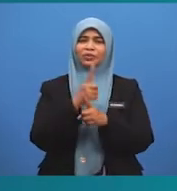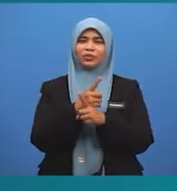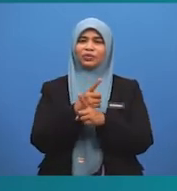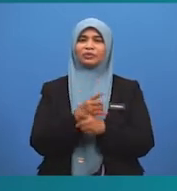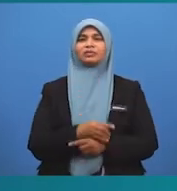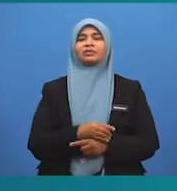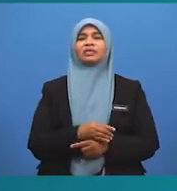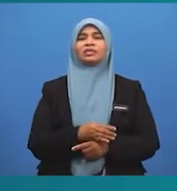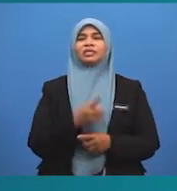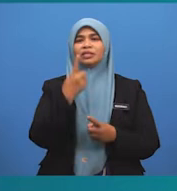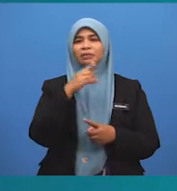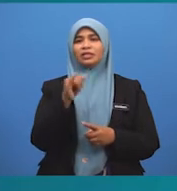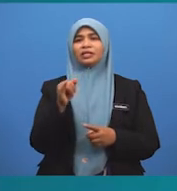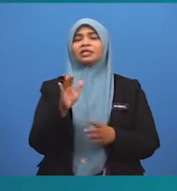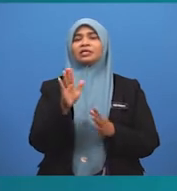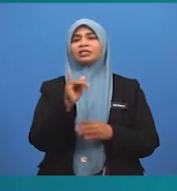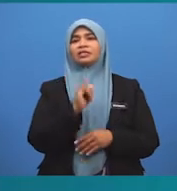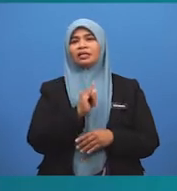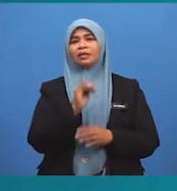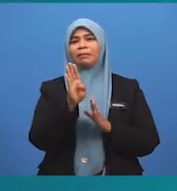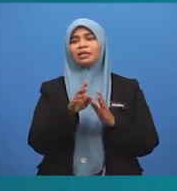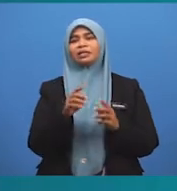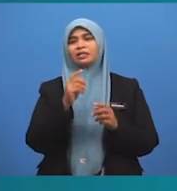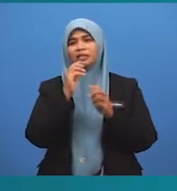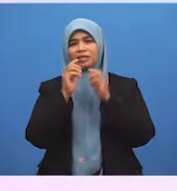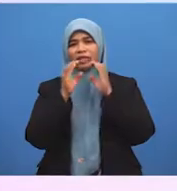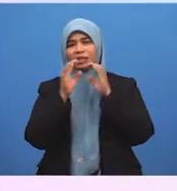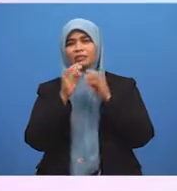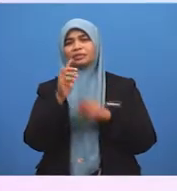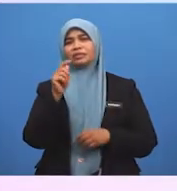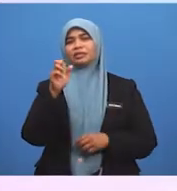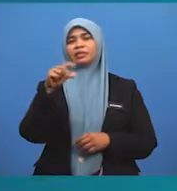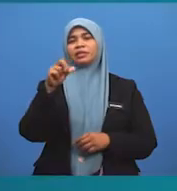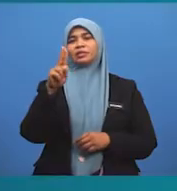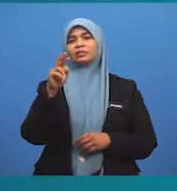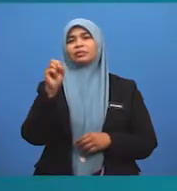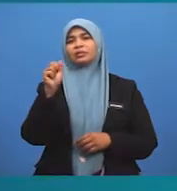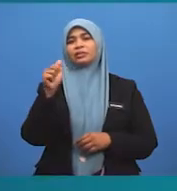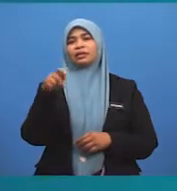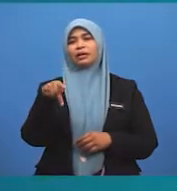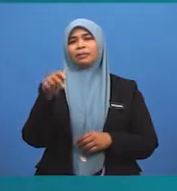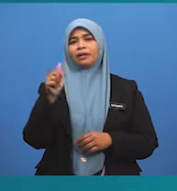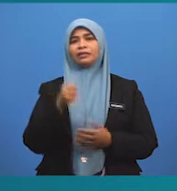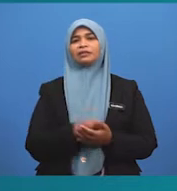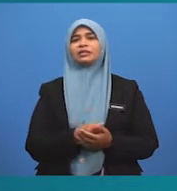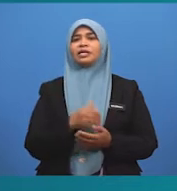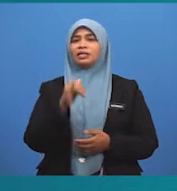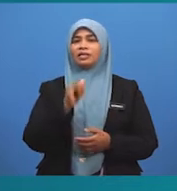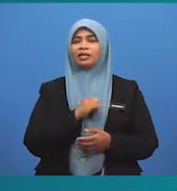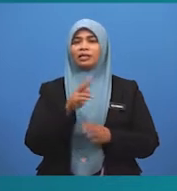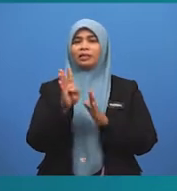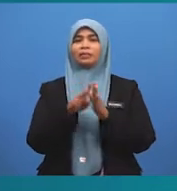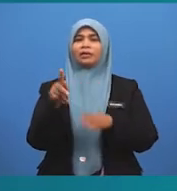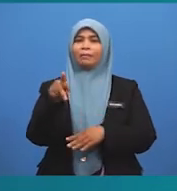betul. Jawapannya bertegur sapa. Soalan 2. Saya